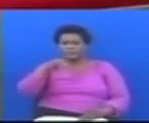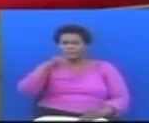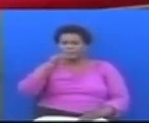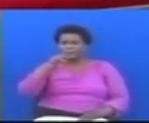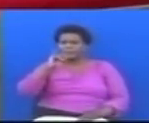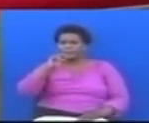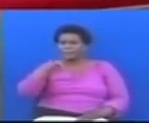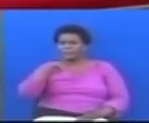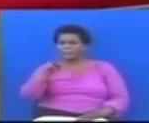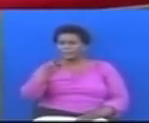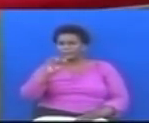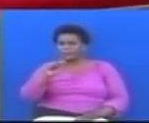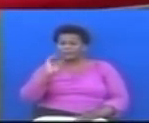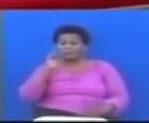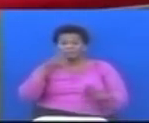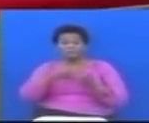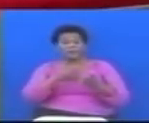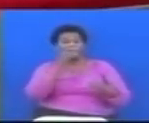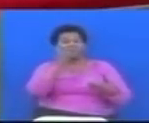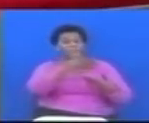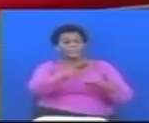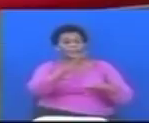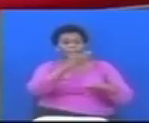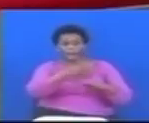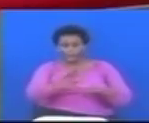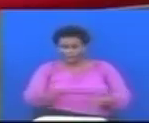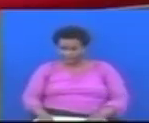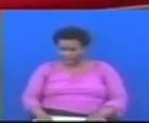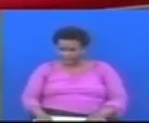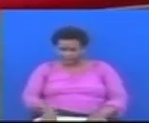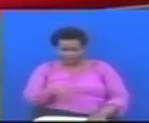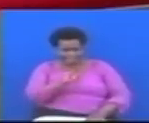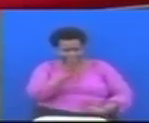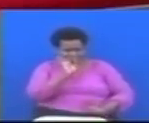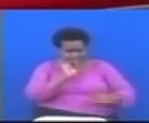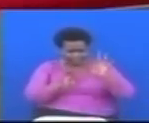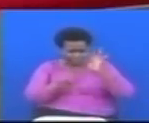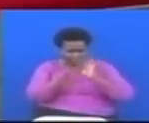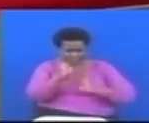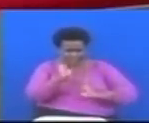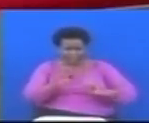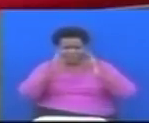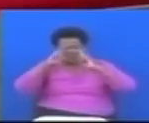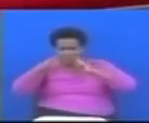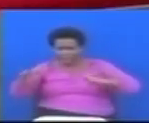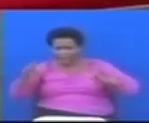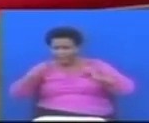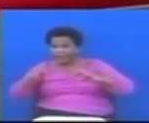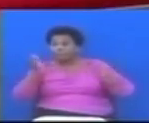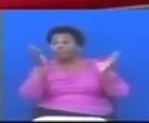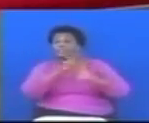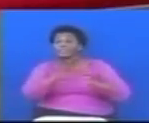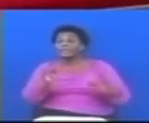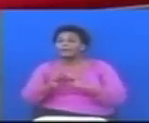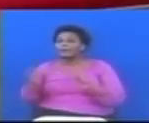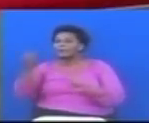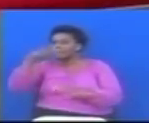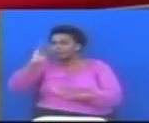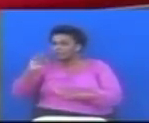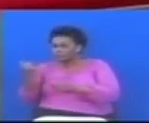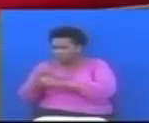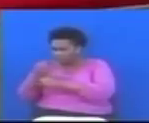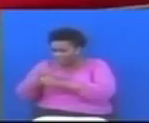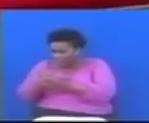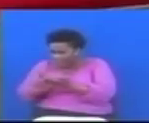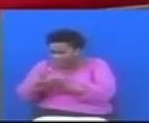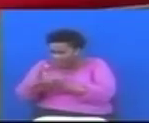mpaka Tanga. Na ni kweli usanifu ulishafanyika. Sasa hivi serikali inafanya mapitio ili tuweze kwenda